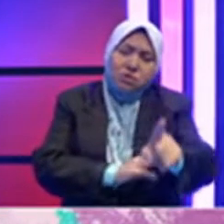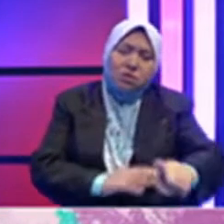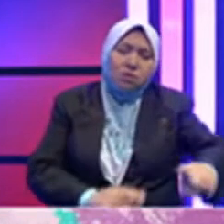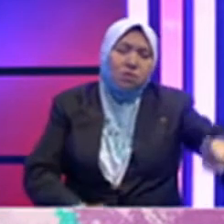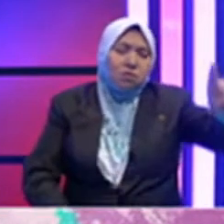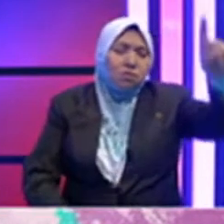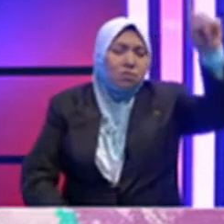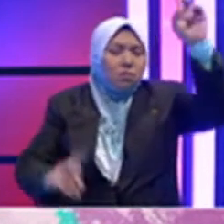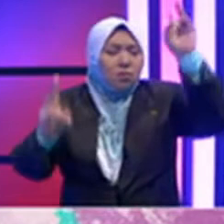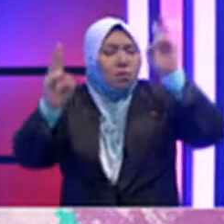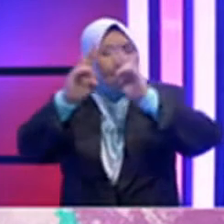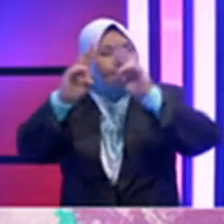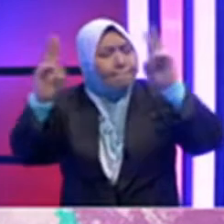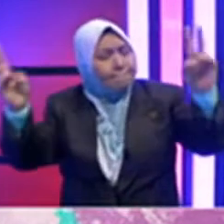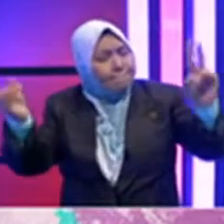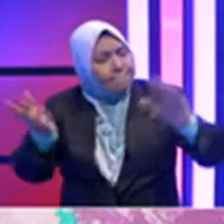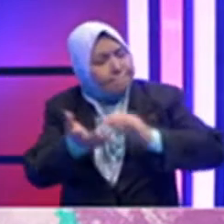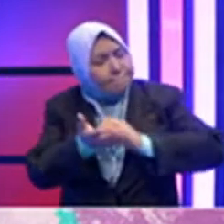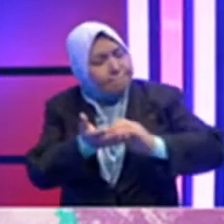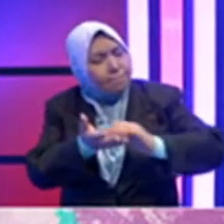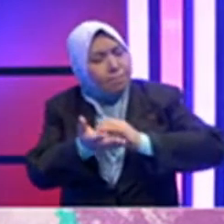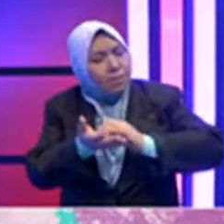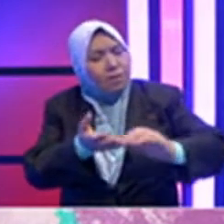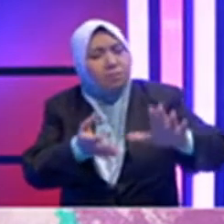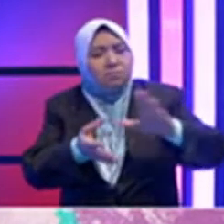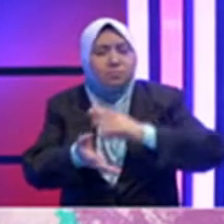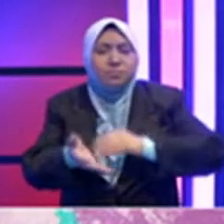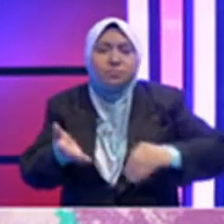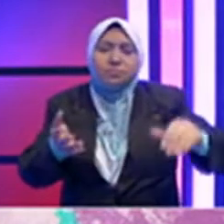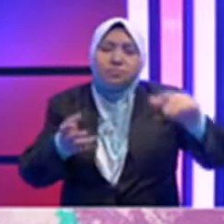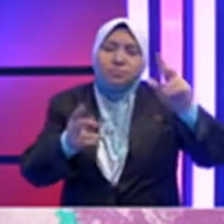فإني غفور